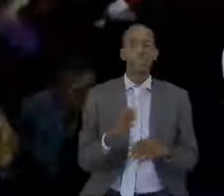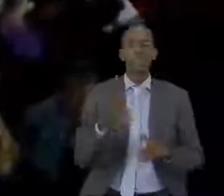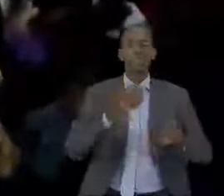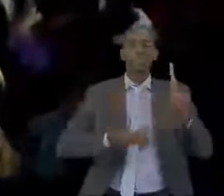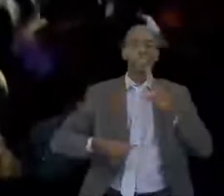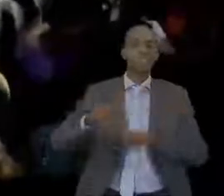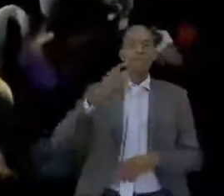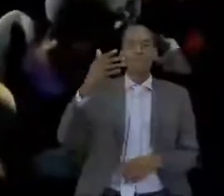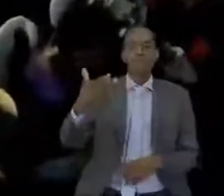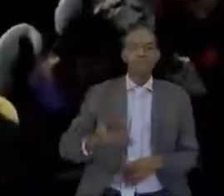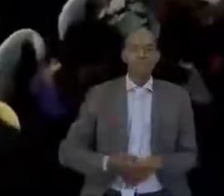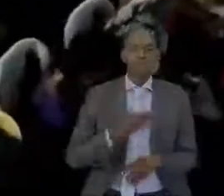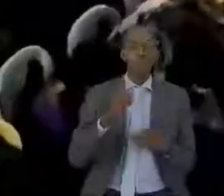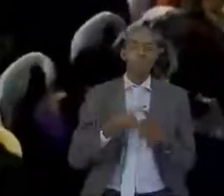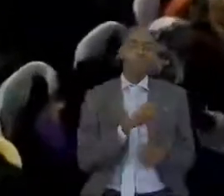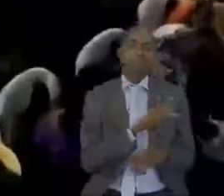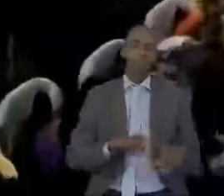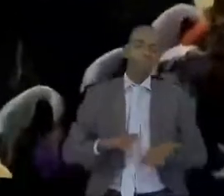Soyez les bienvenus.